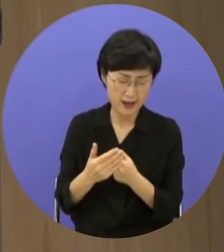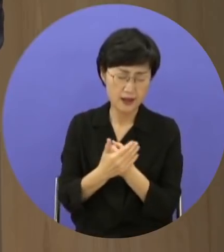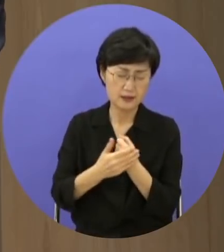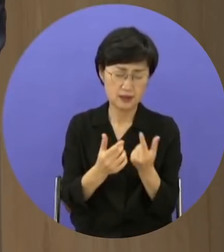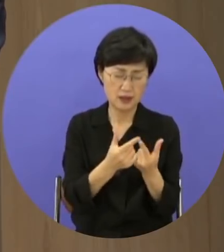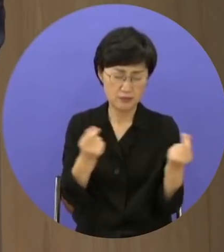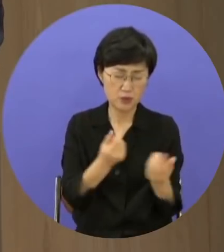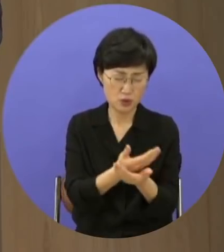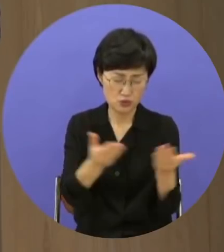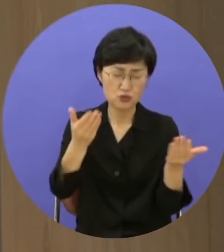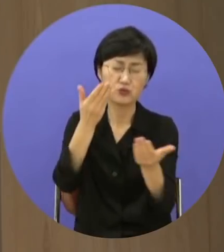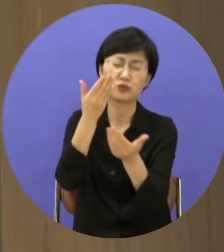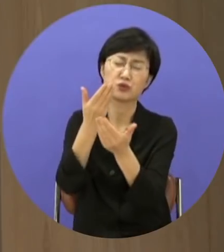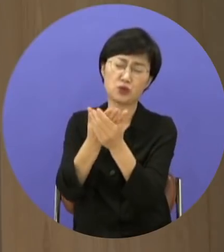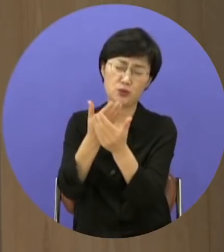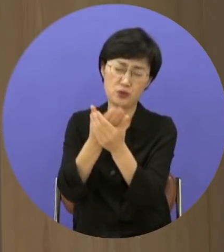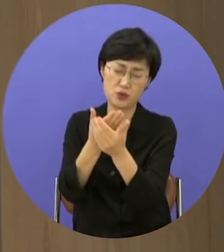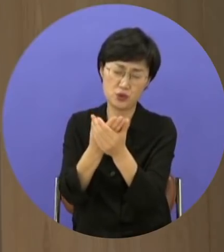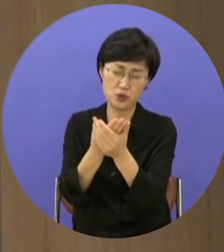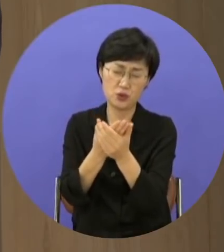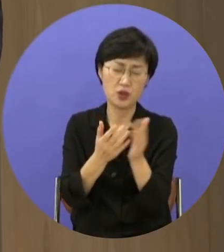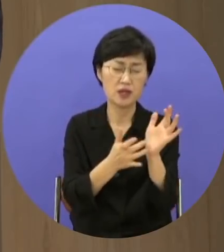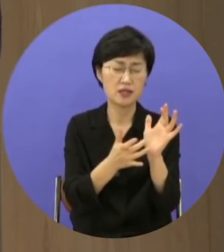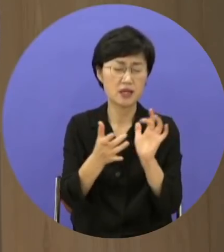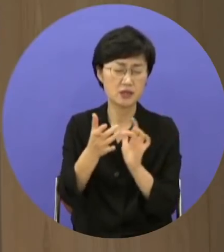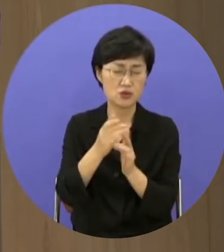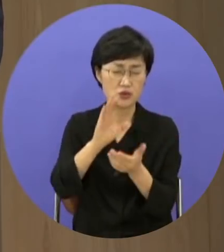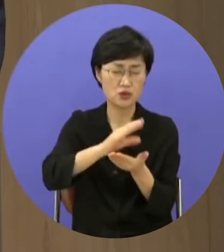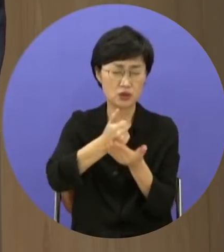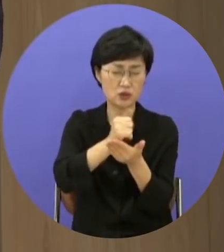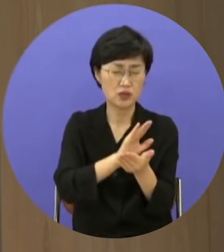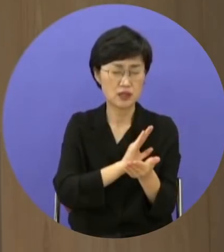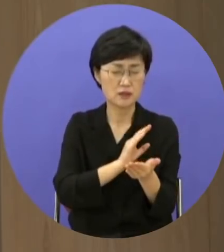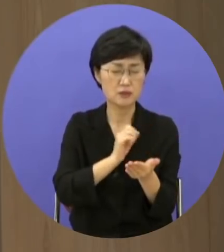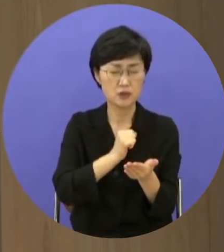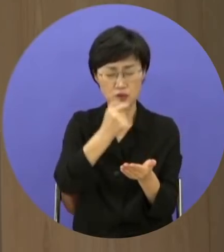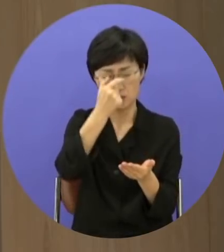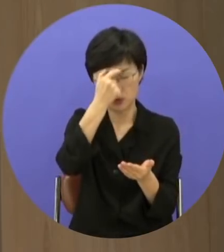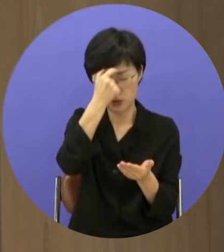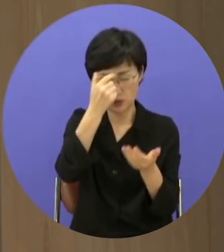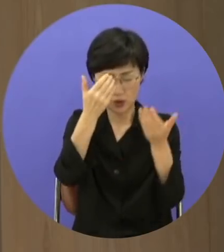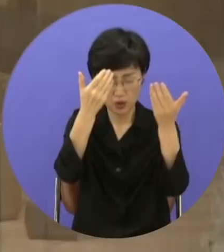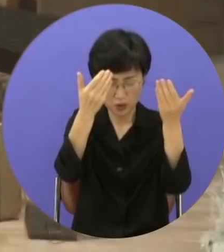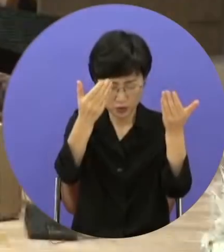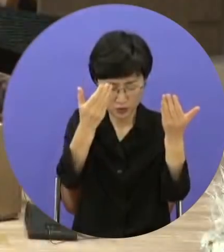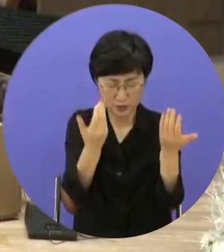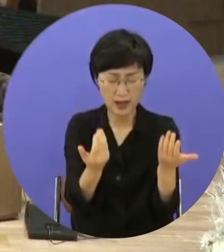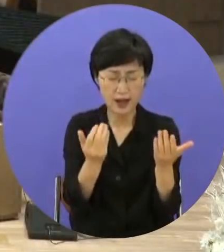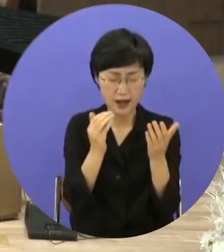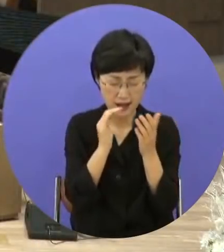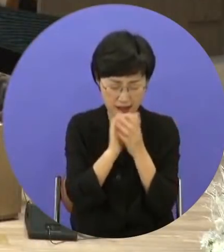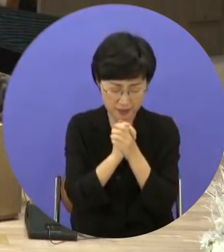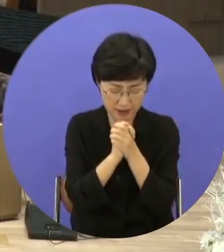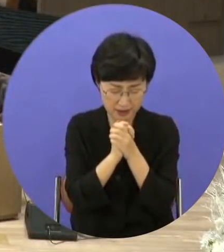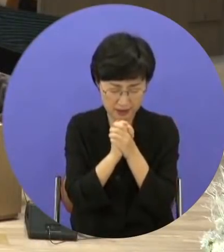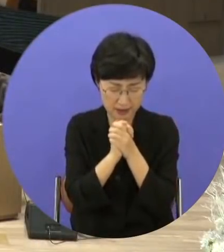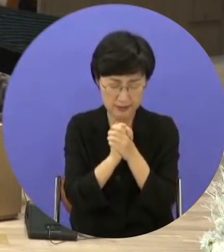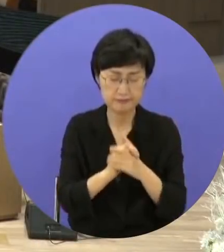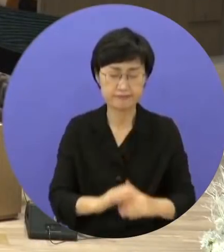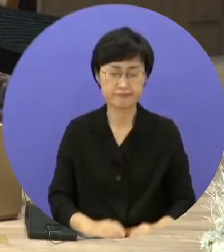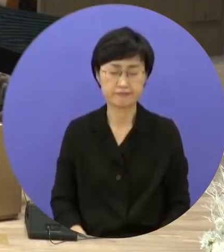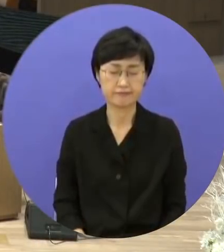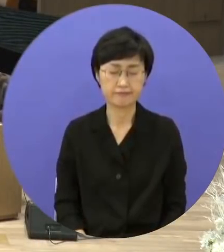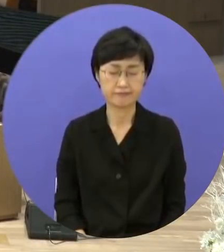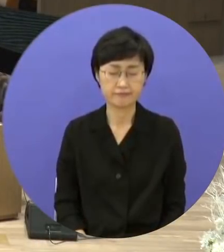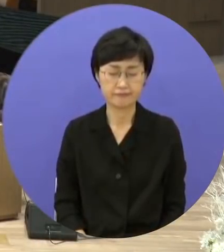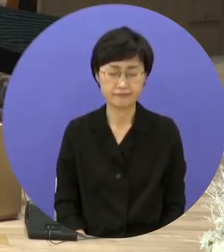믿사오며 예수 그리스도의 이름으로 기도드립니다. Lord, would you work Amen. Upon all of the families, all of the fields,